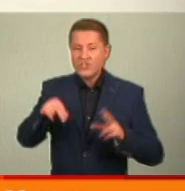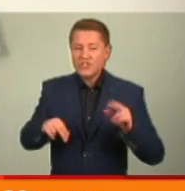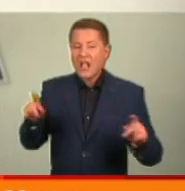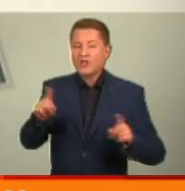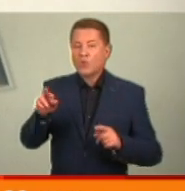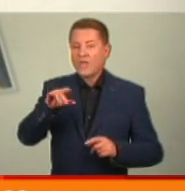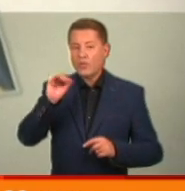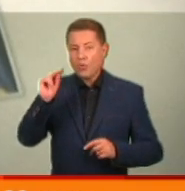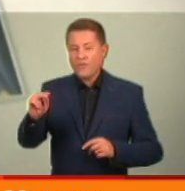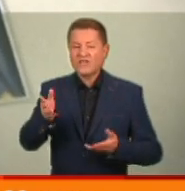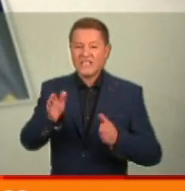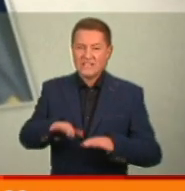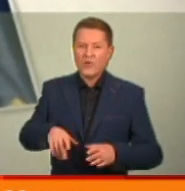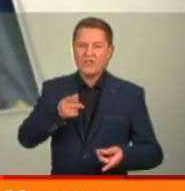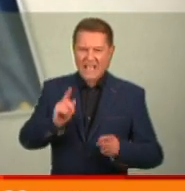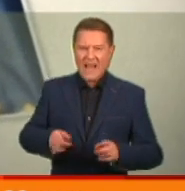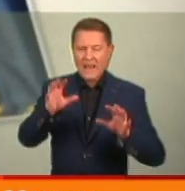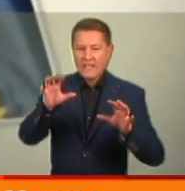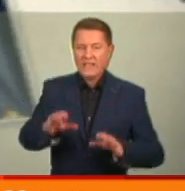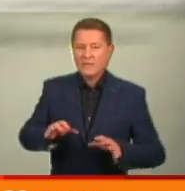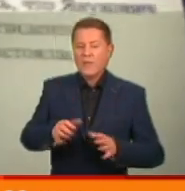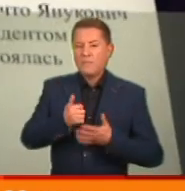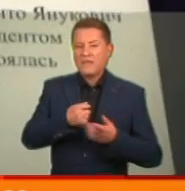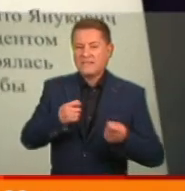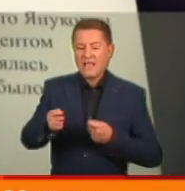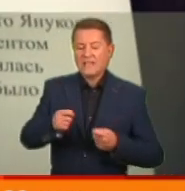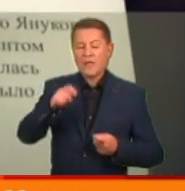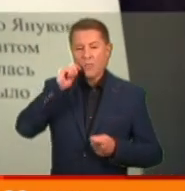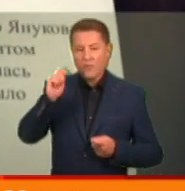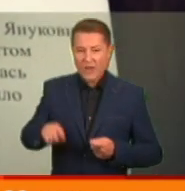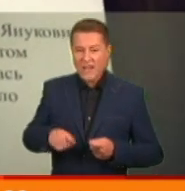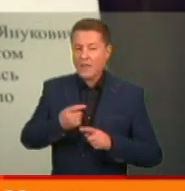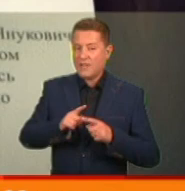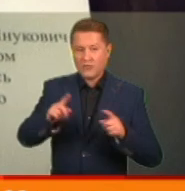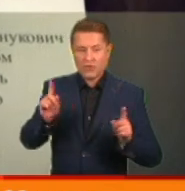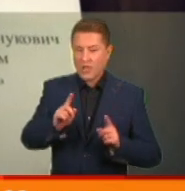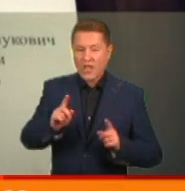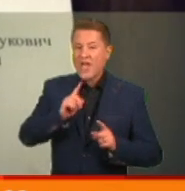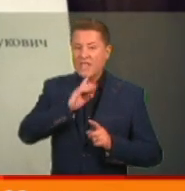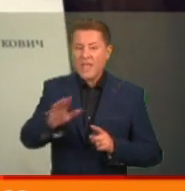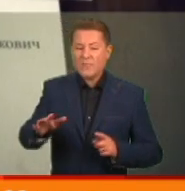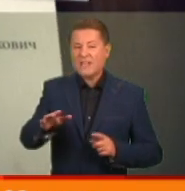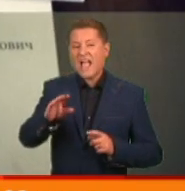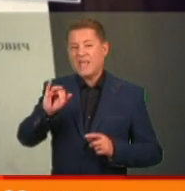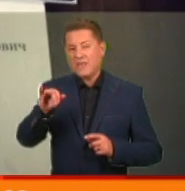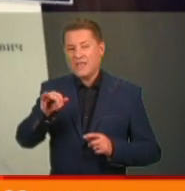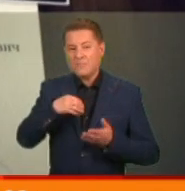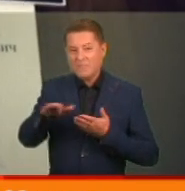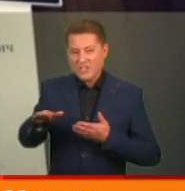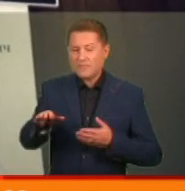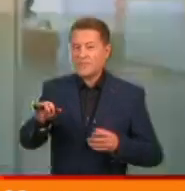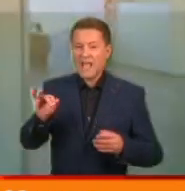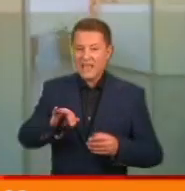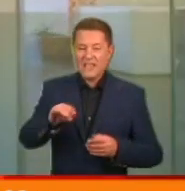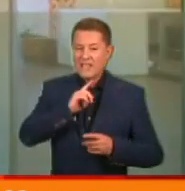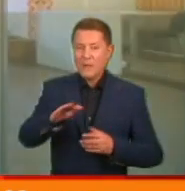остается легитимным президентом Украины, поскольку не состоялась процедура импичмента и не было проведено новых выборов.